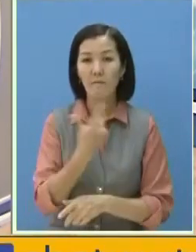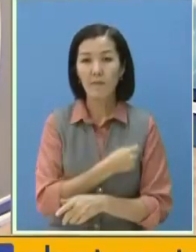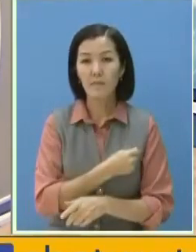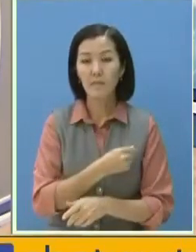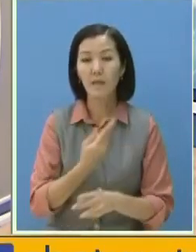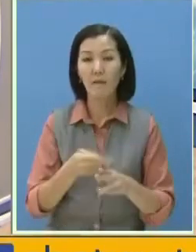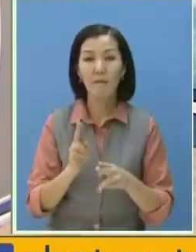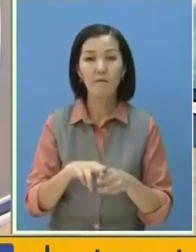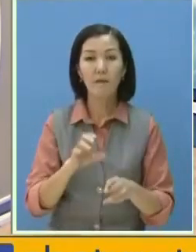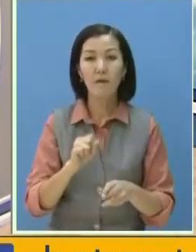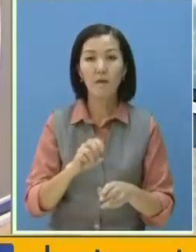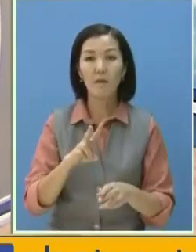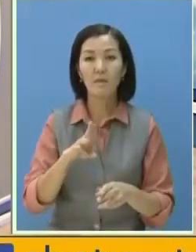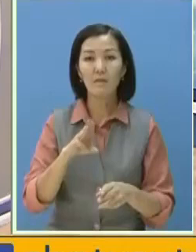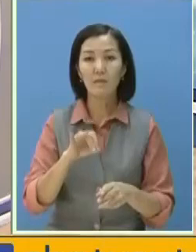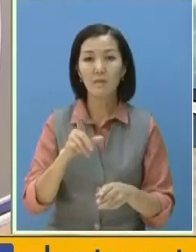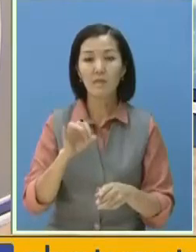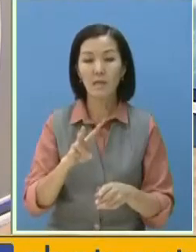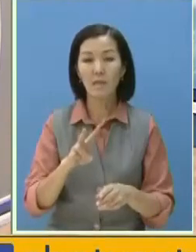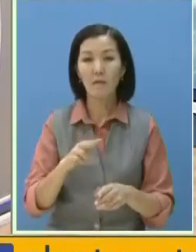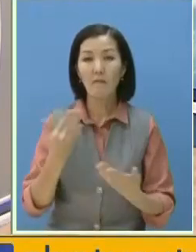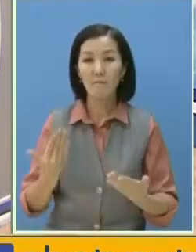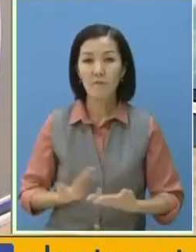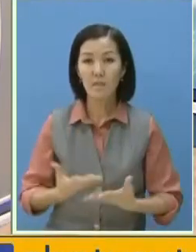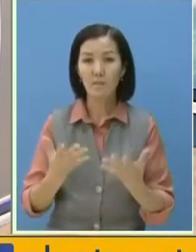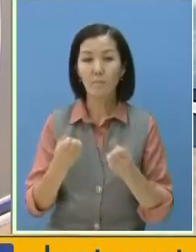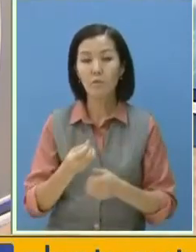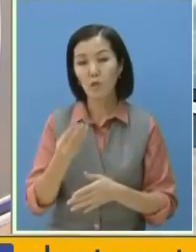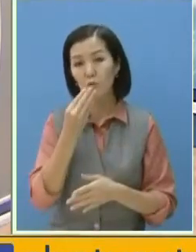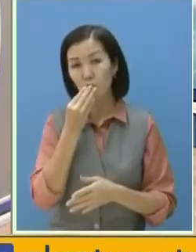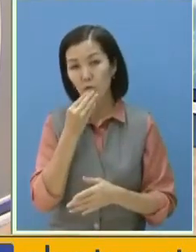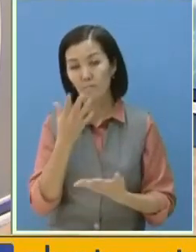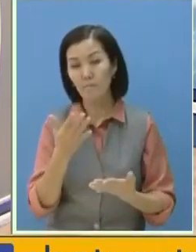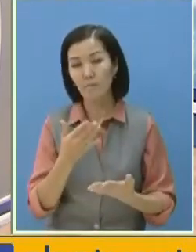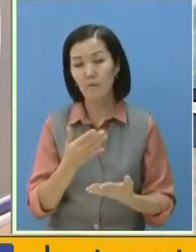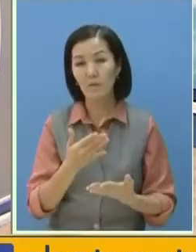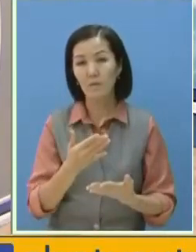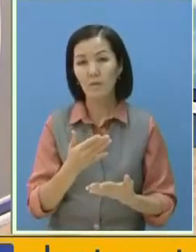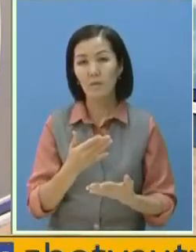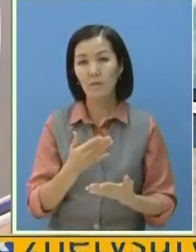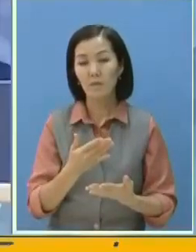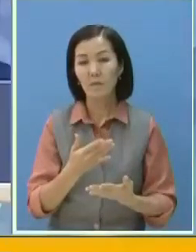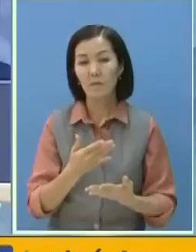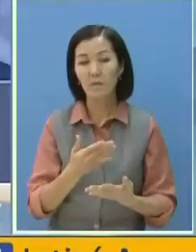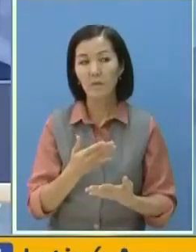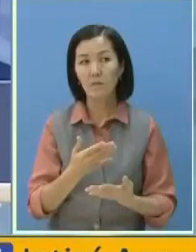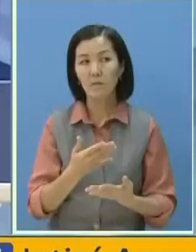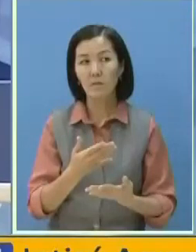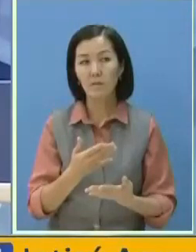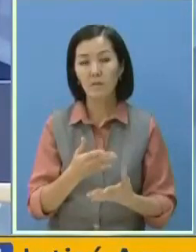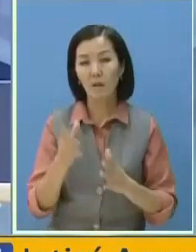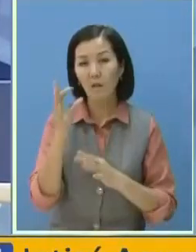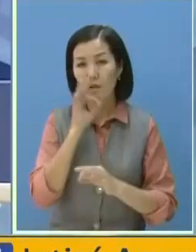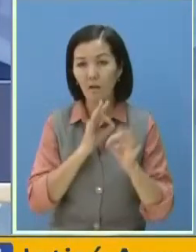Да? И сколько мы таких антигенов в жизни получаем, когда мы кушаем что-то незнакомое, пыльца, там,